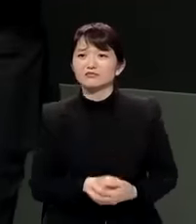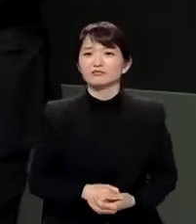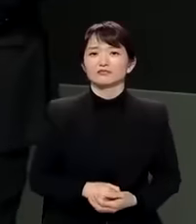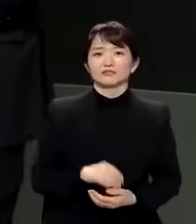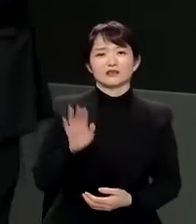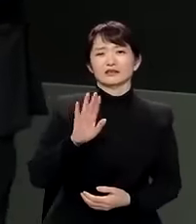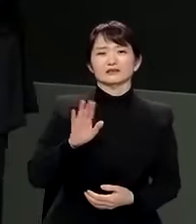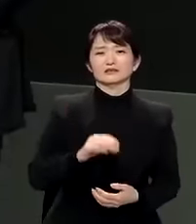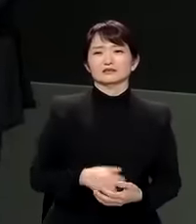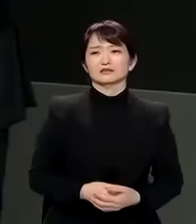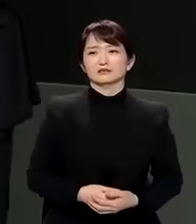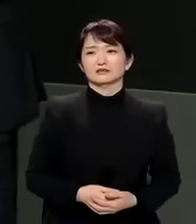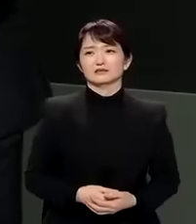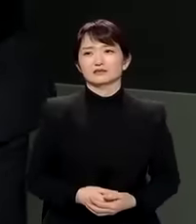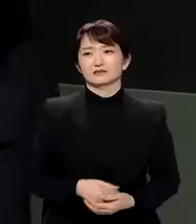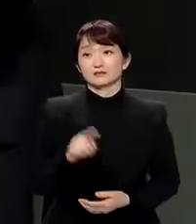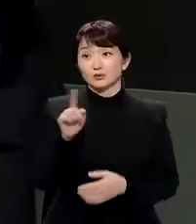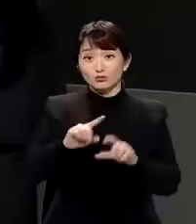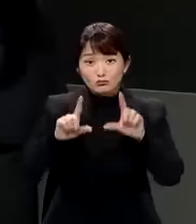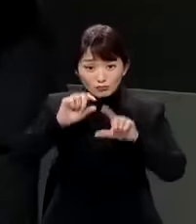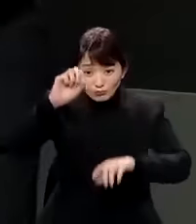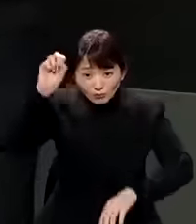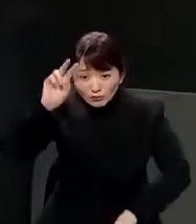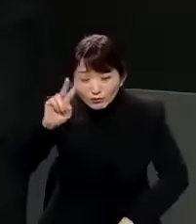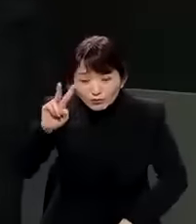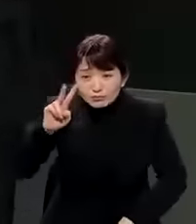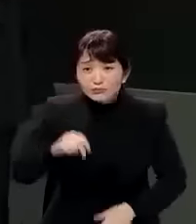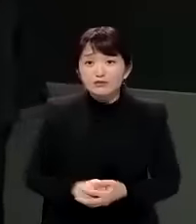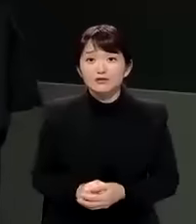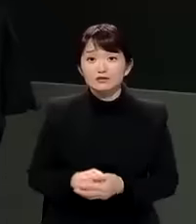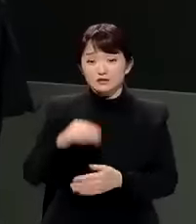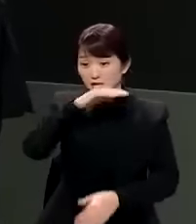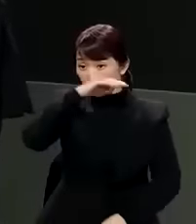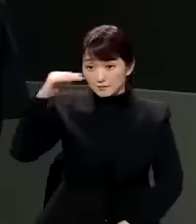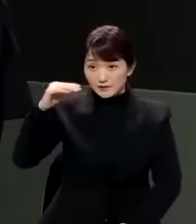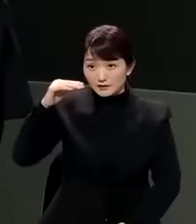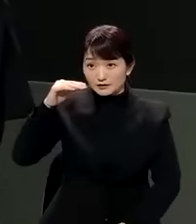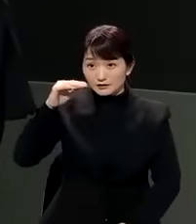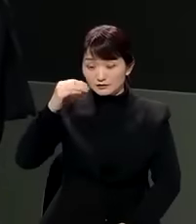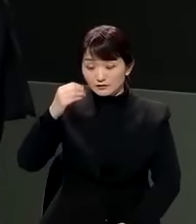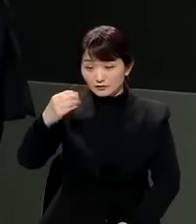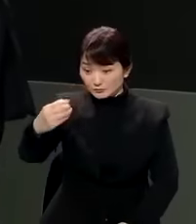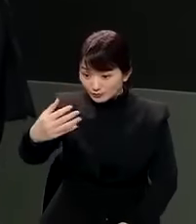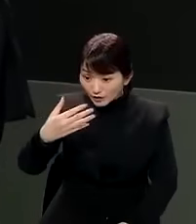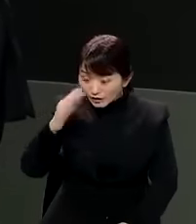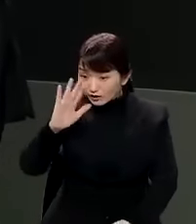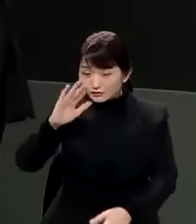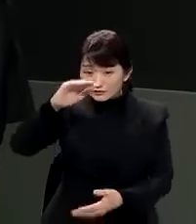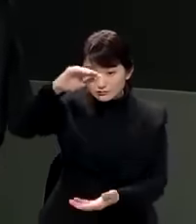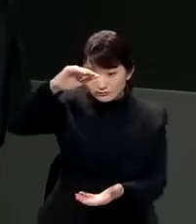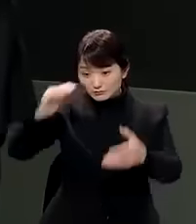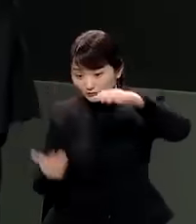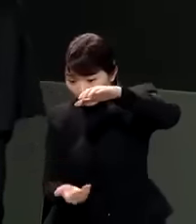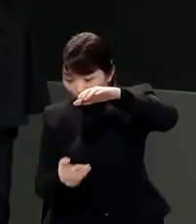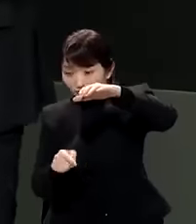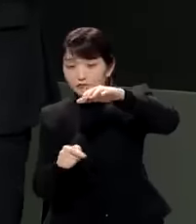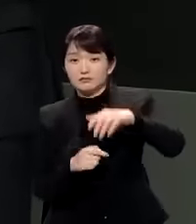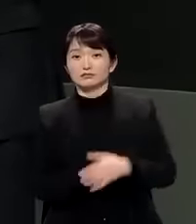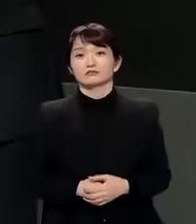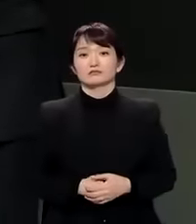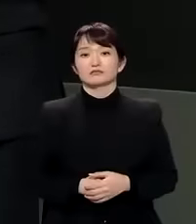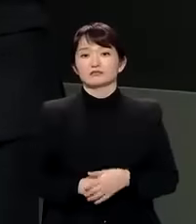아니고요 어느 날 갑자기 tvga 이렇게 거꾸로 나오기 시작했다는 겁니다 예 고객 센터에 전화했더니